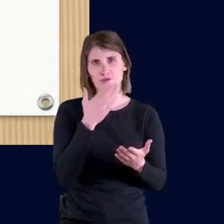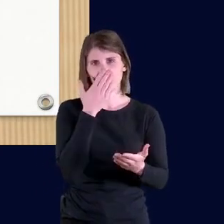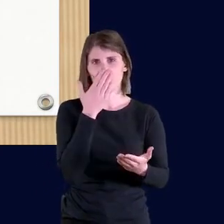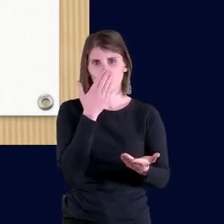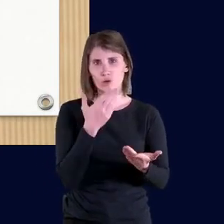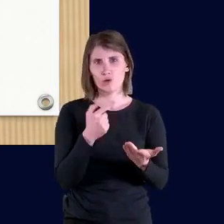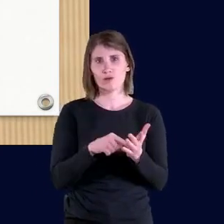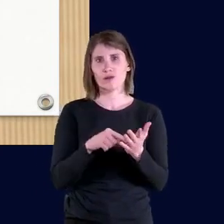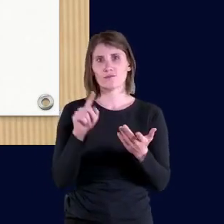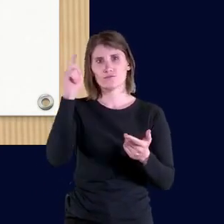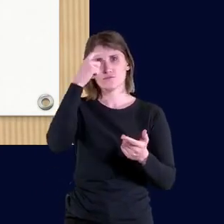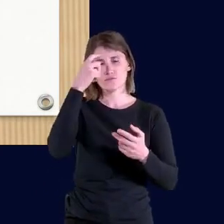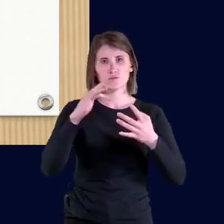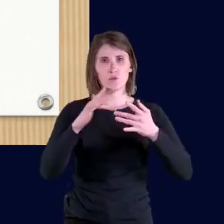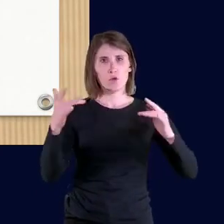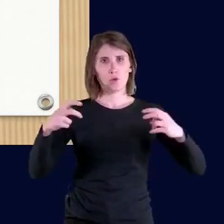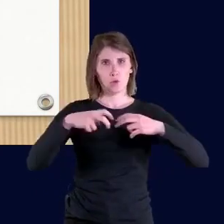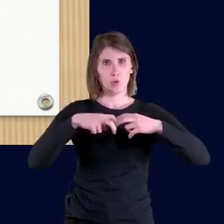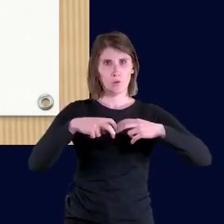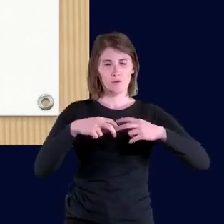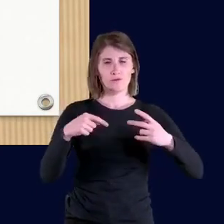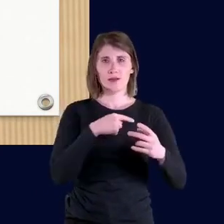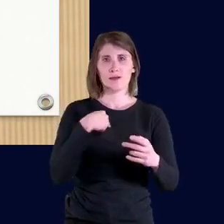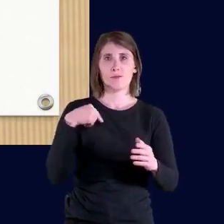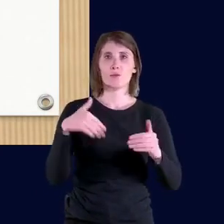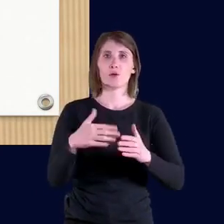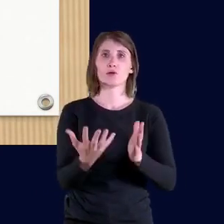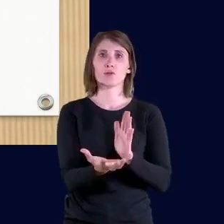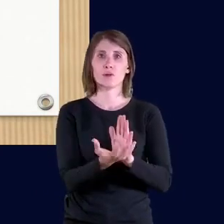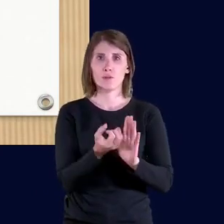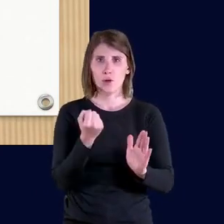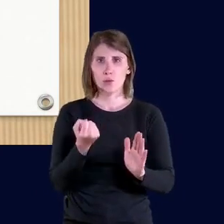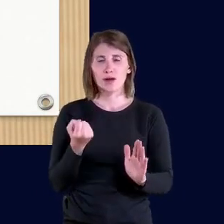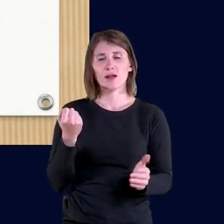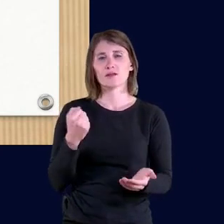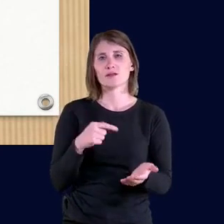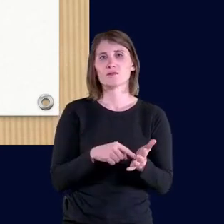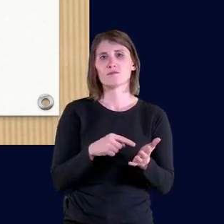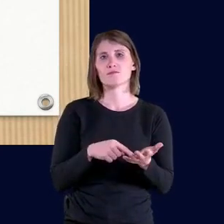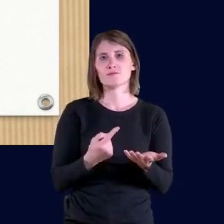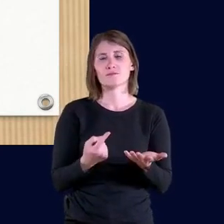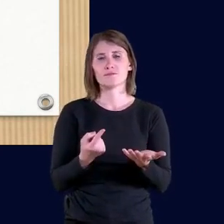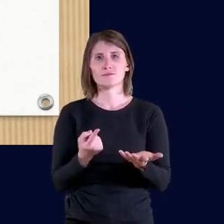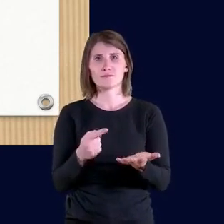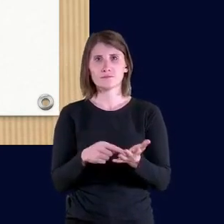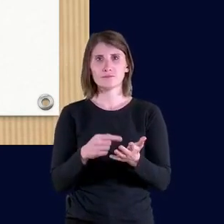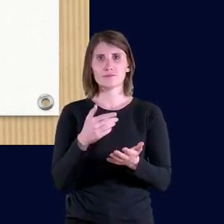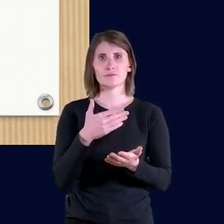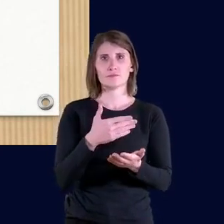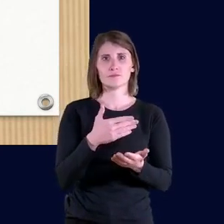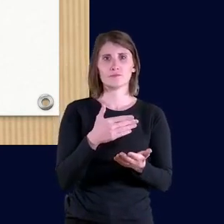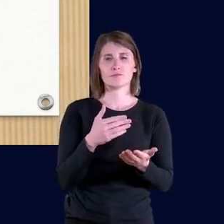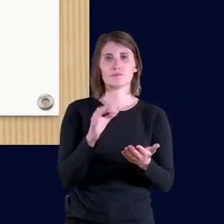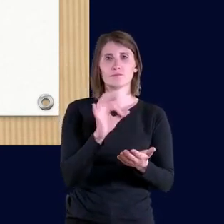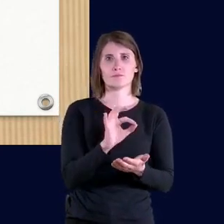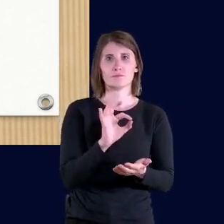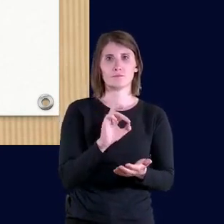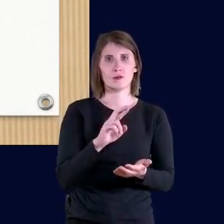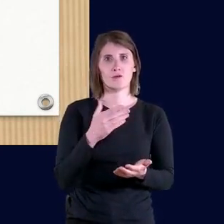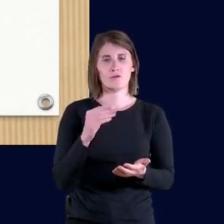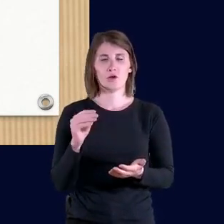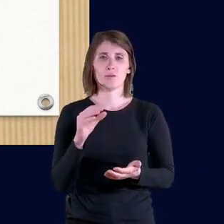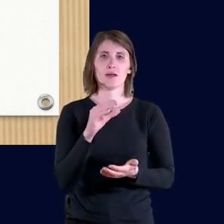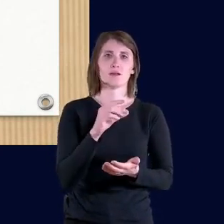strona główna możemy sobie tutaj pobrać bezpośrednio w formacie Mobi ewentualnie w pubie